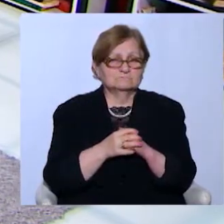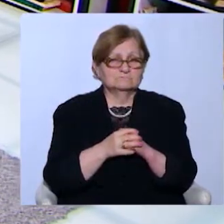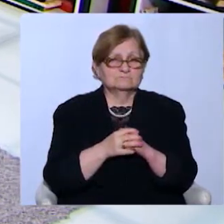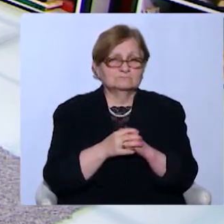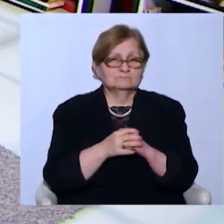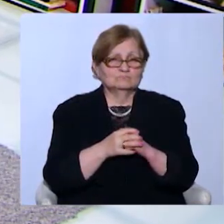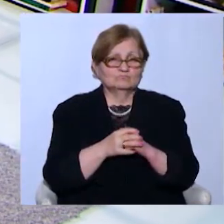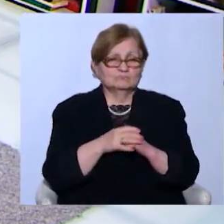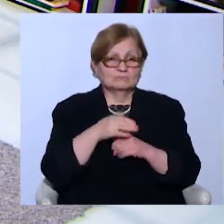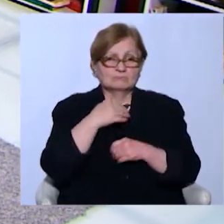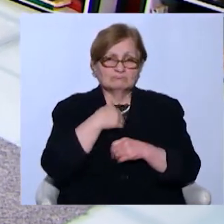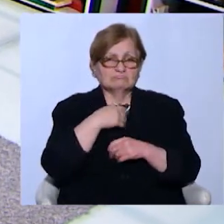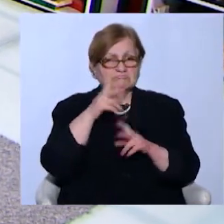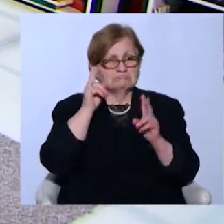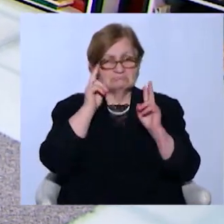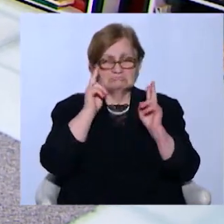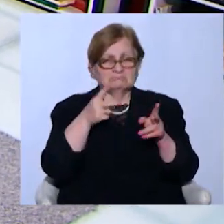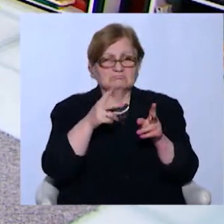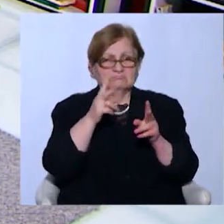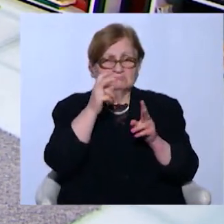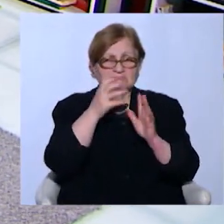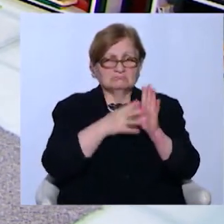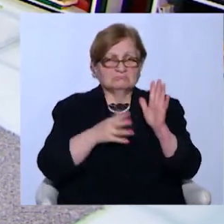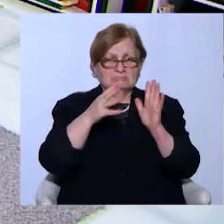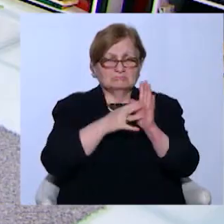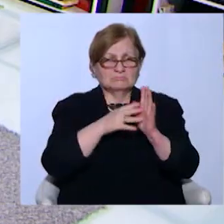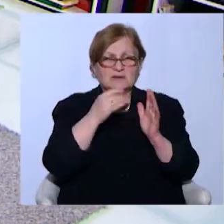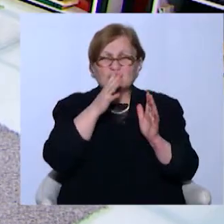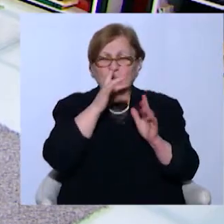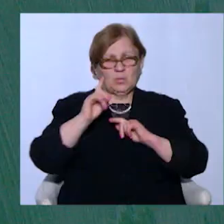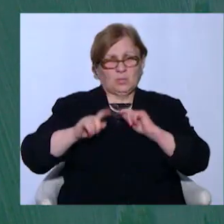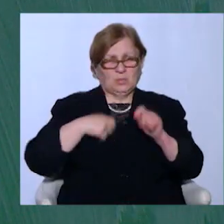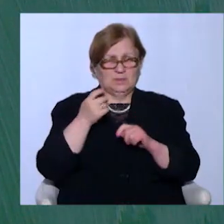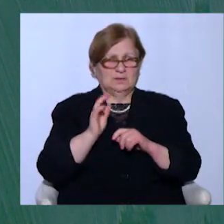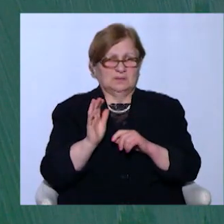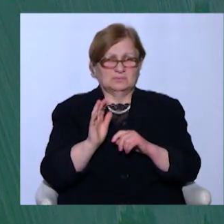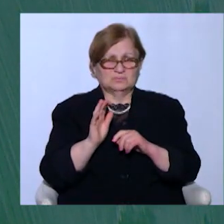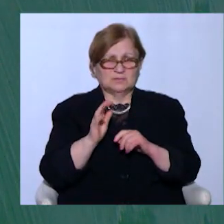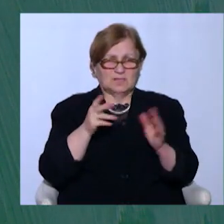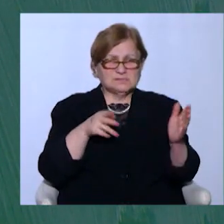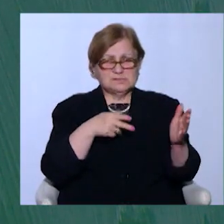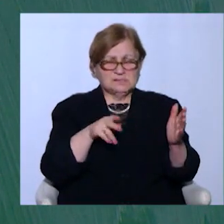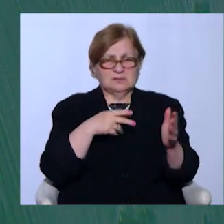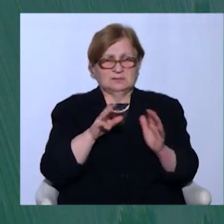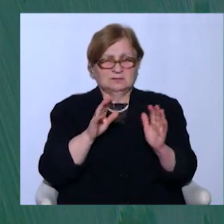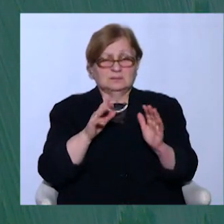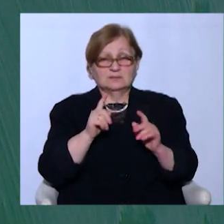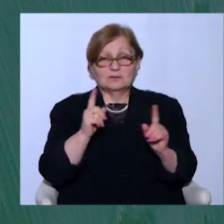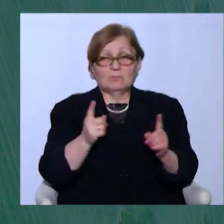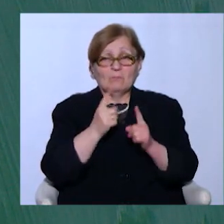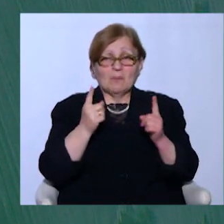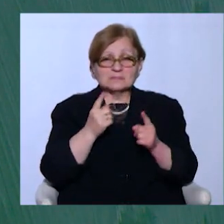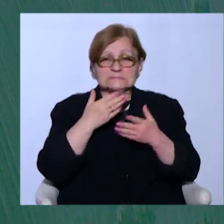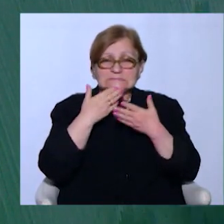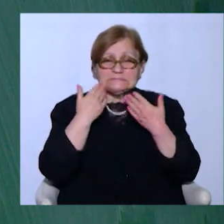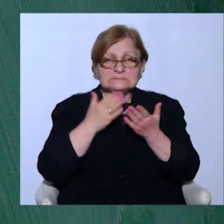მე ნამდვილად არ ვიცი რამდენია 299-ის კვადრატი, მოდი არ დავკარგოთ ამაზე დრო და უბრალოდ შევეცადოთ როგორმე მარტივად მივიღოთ